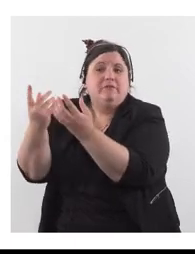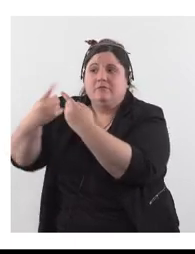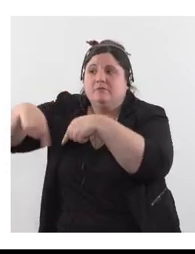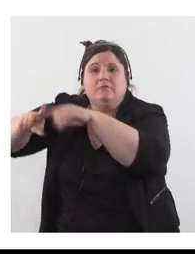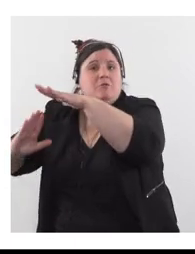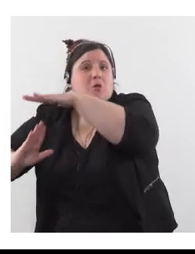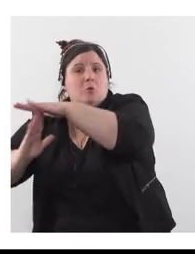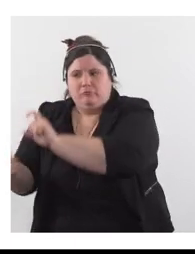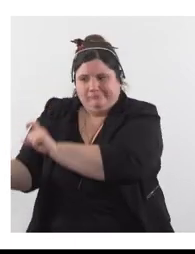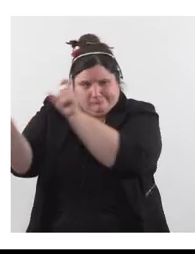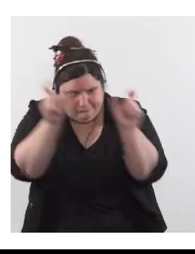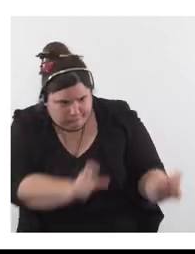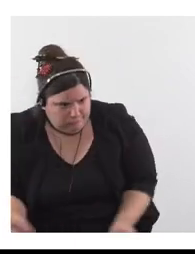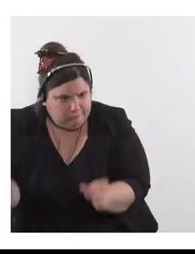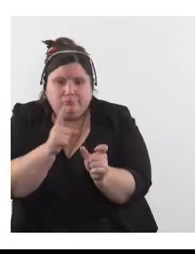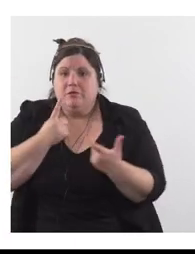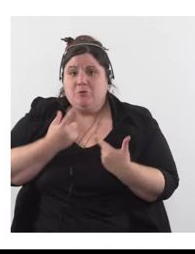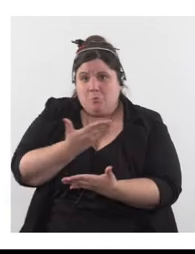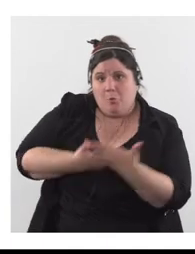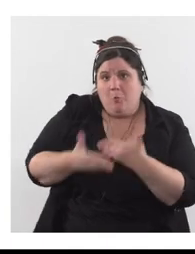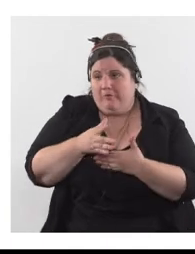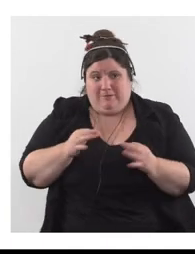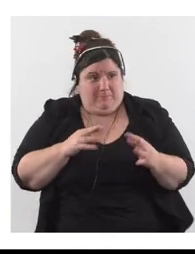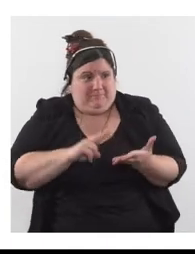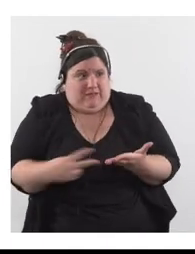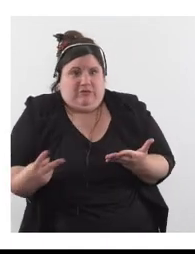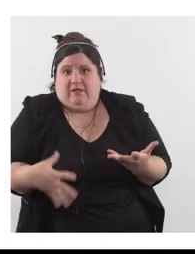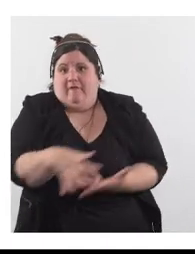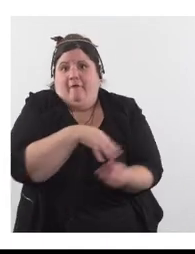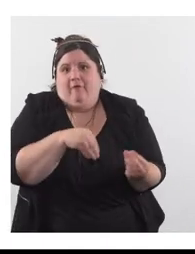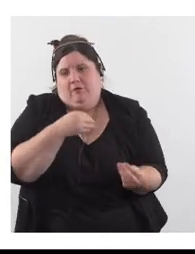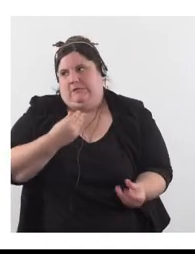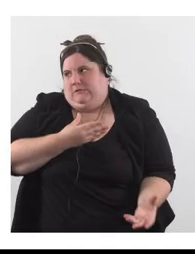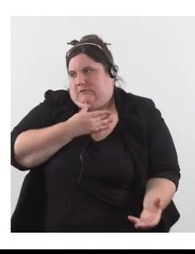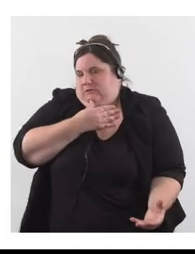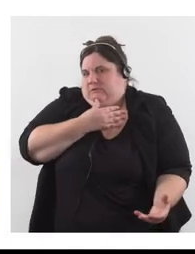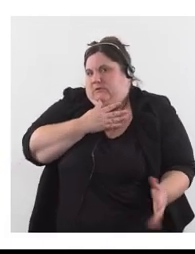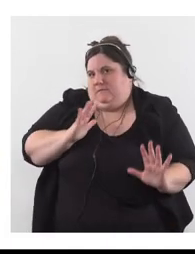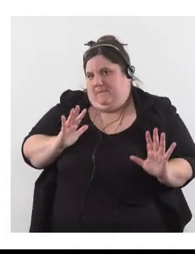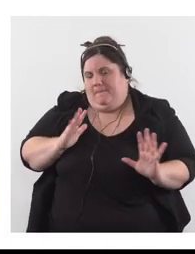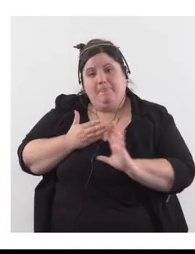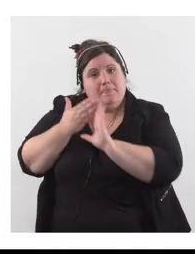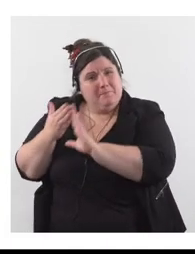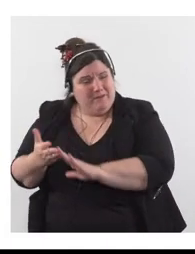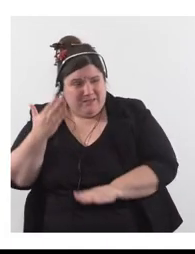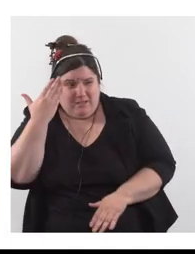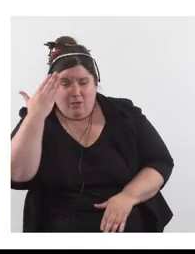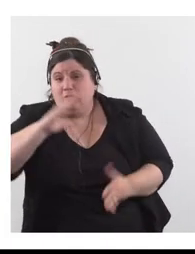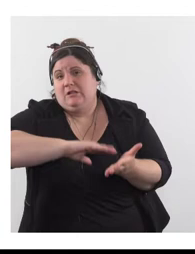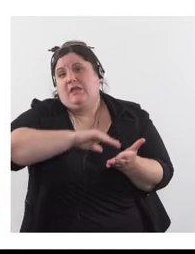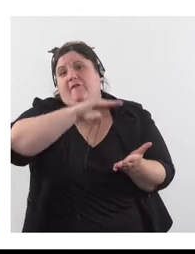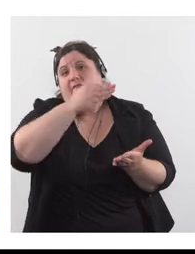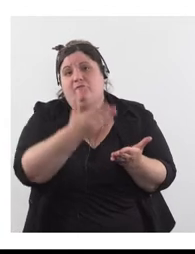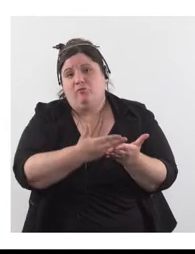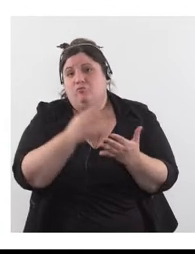ce fonds de justice qu'on a obtenu, qu'on doit mobiliser, qu'on doit mettre en... Et là, c'est un fonds de justice tout à fait particulier. Dernière chose,